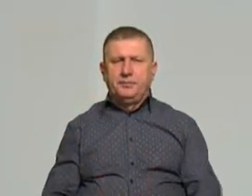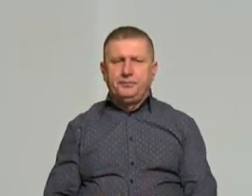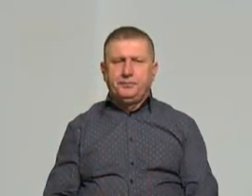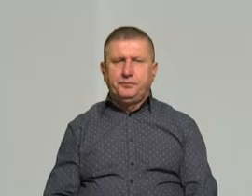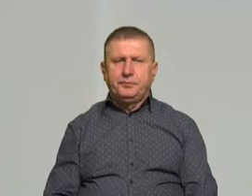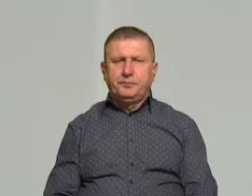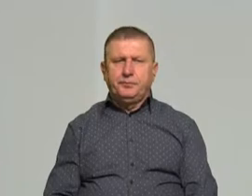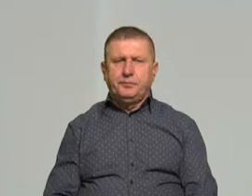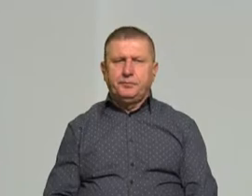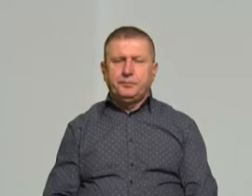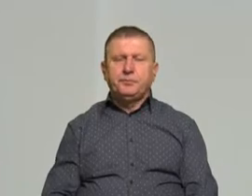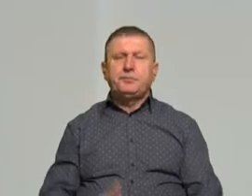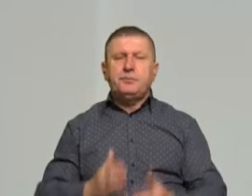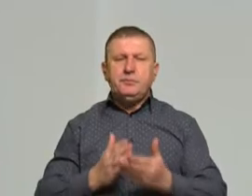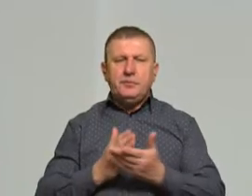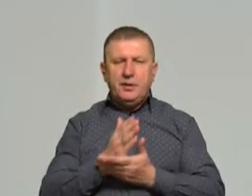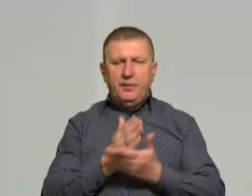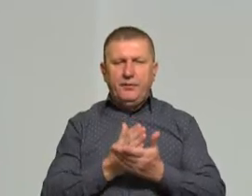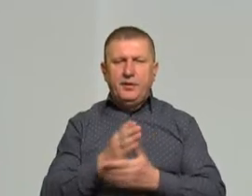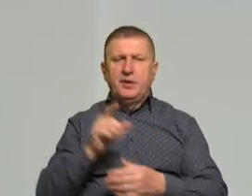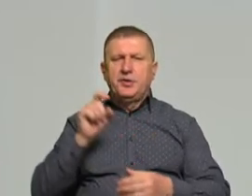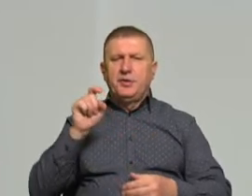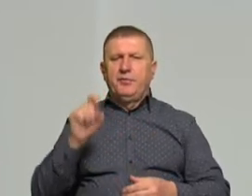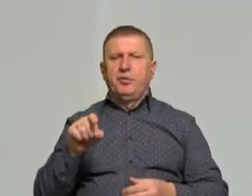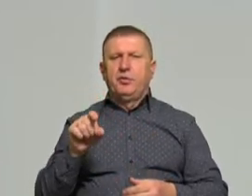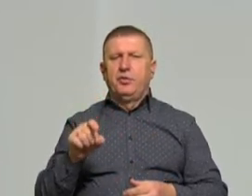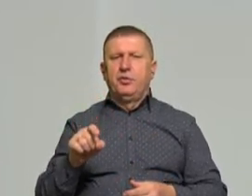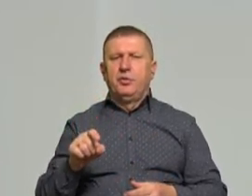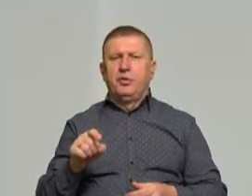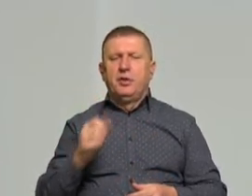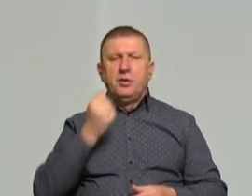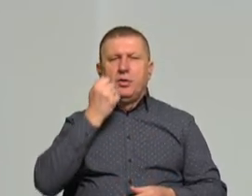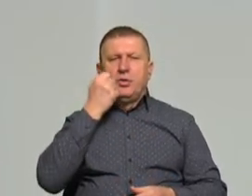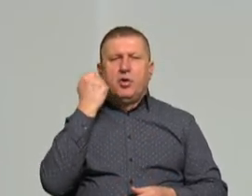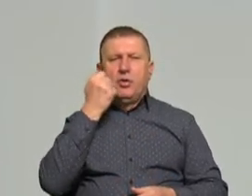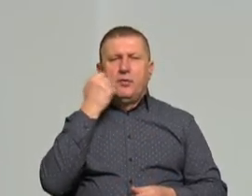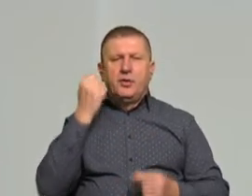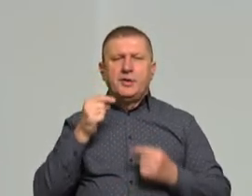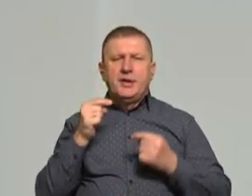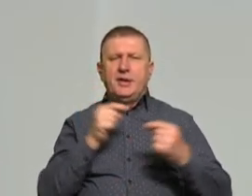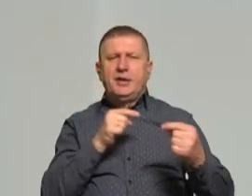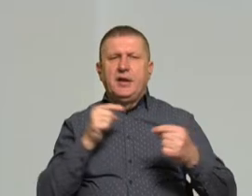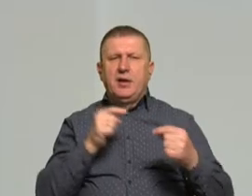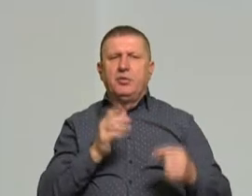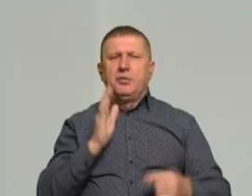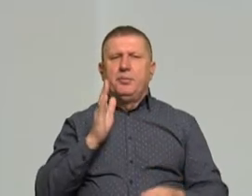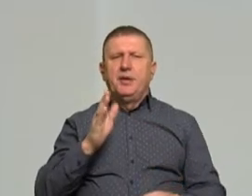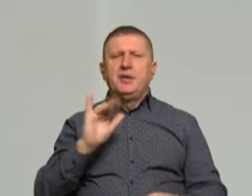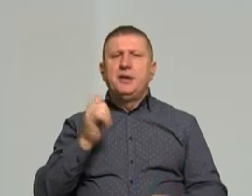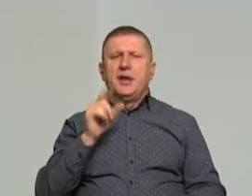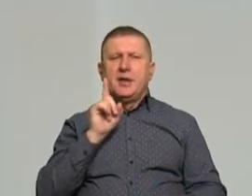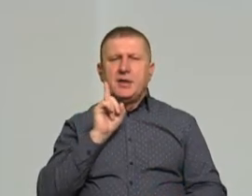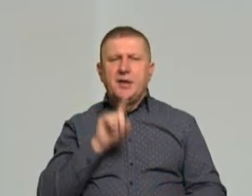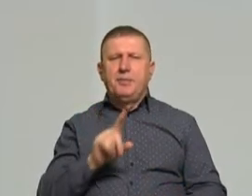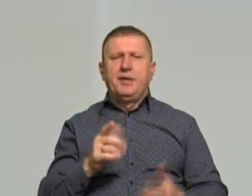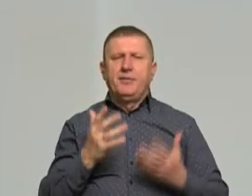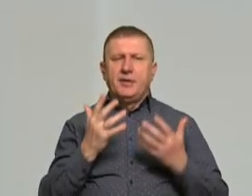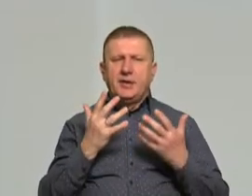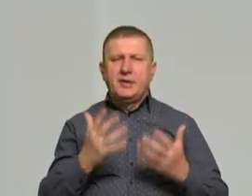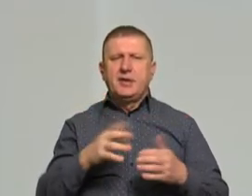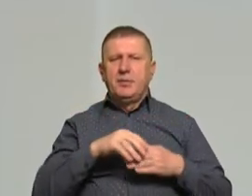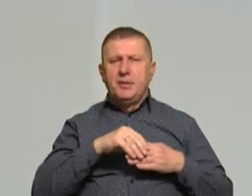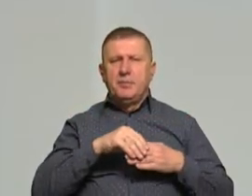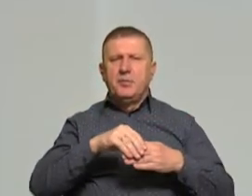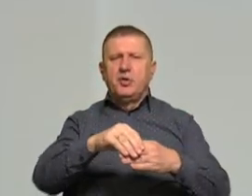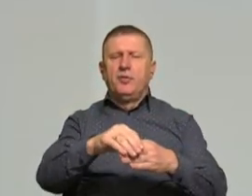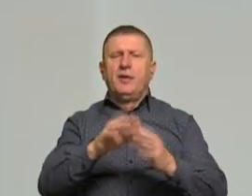szanowni państwo, wierzę w to, że owocny dialog będzie wtedy, kiedy będziemy naprawdę chcieli ten dialog prowadzić